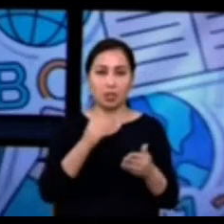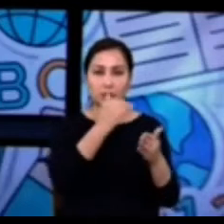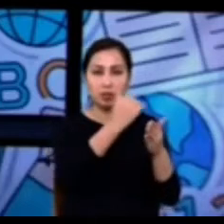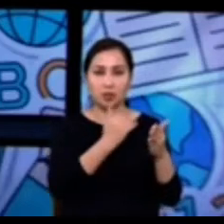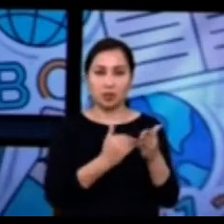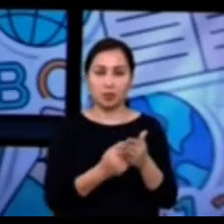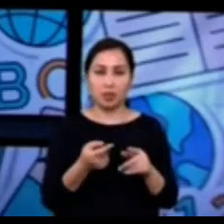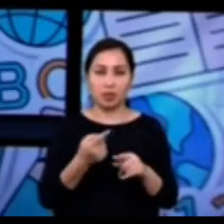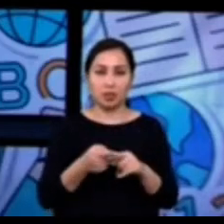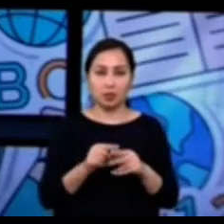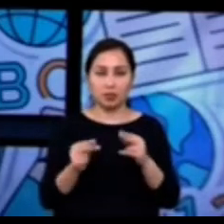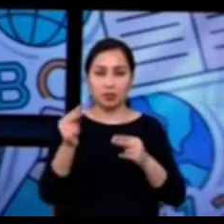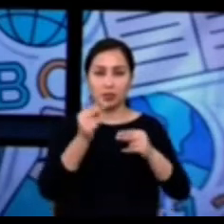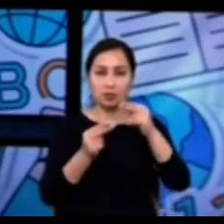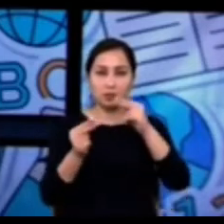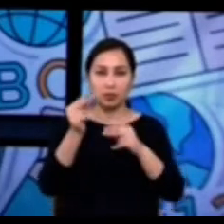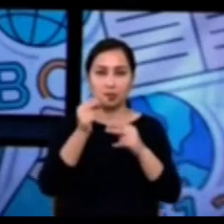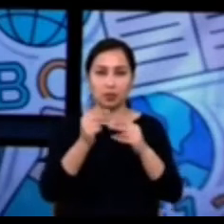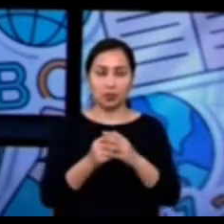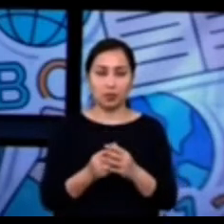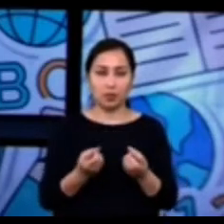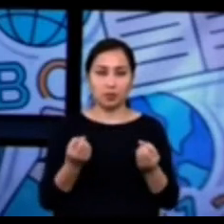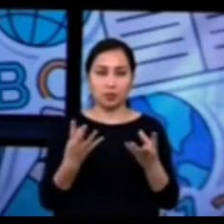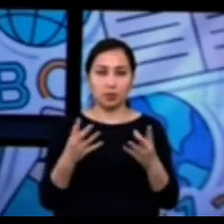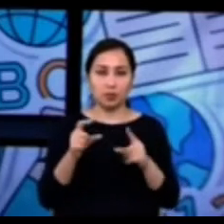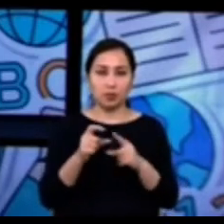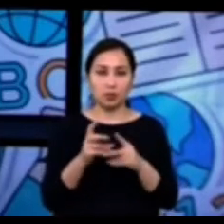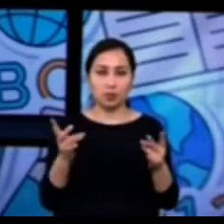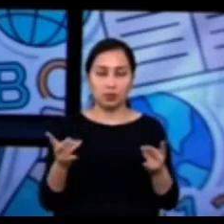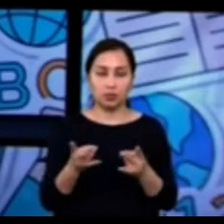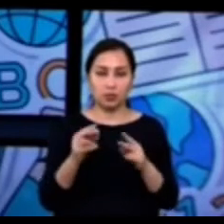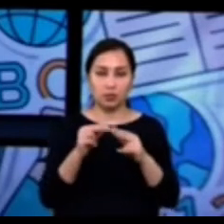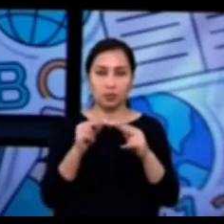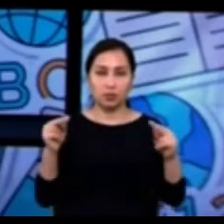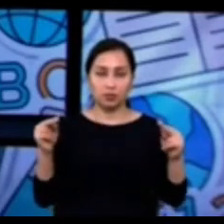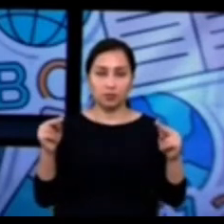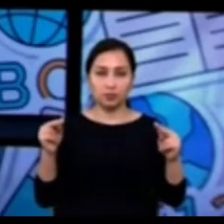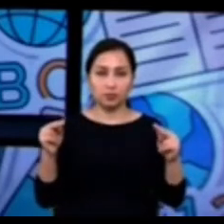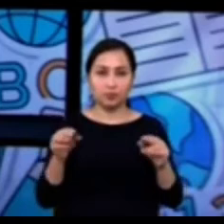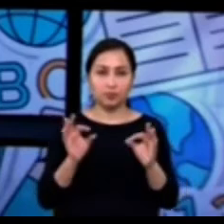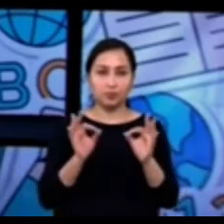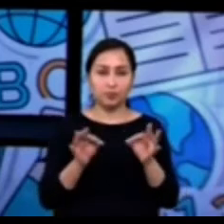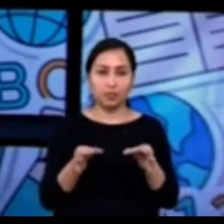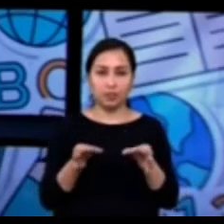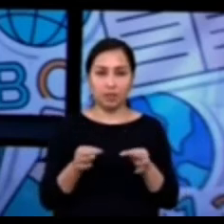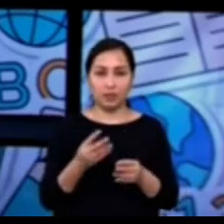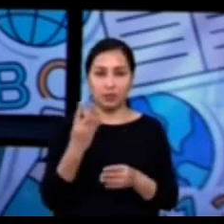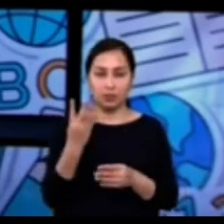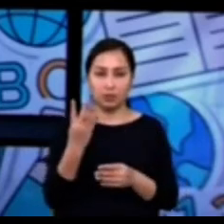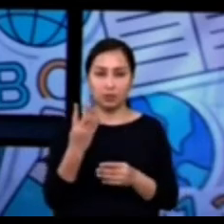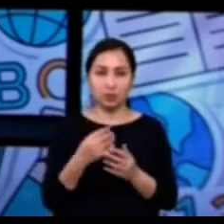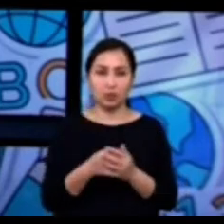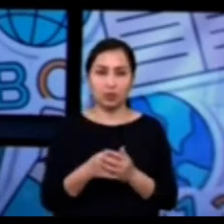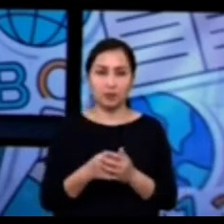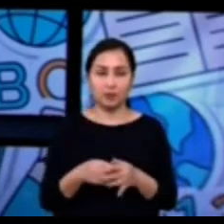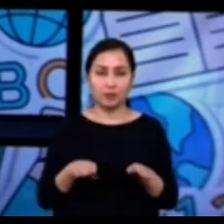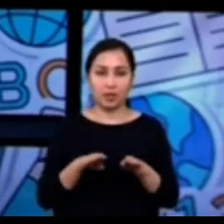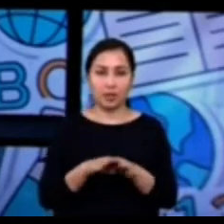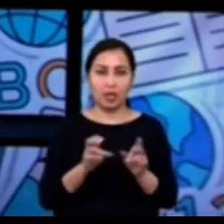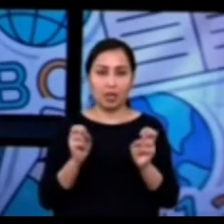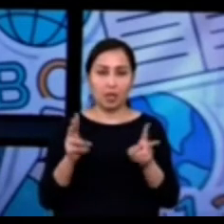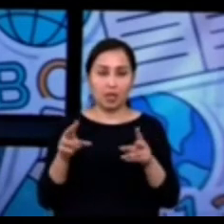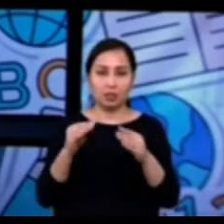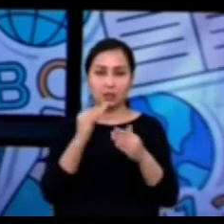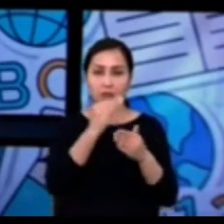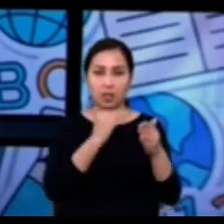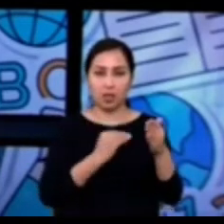к данному изображению. Сколько слов должно быть в предложении? Правильно, 4, так как